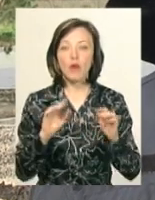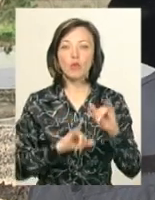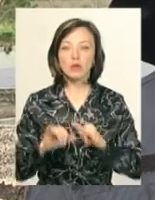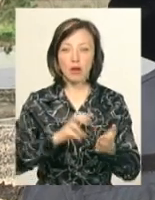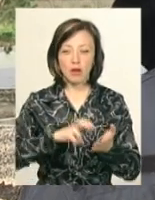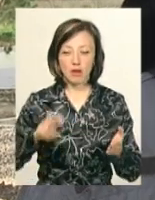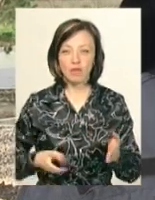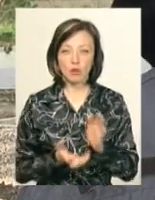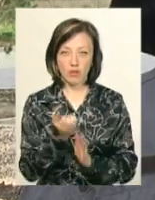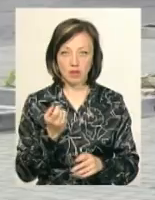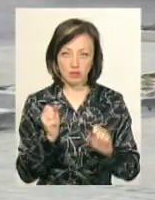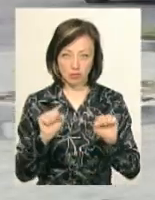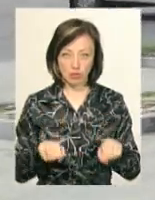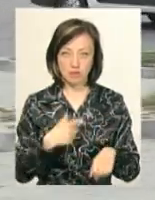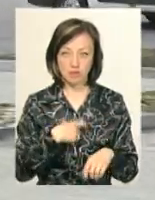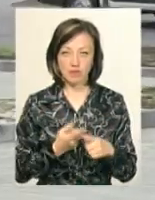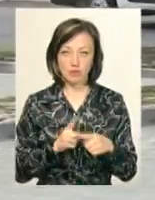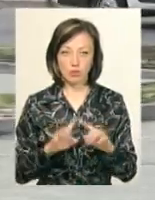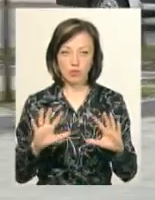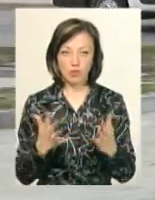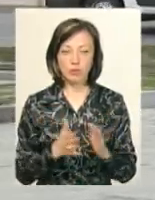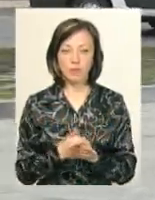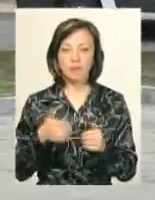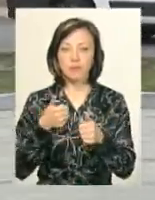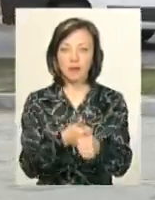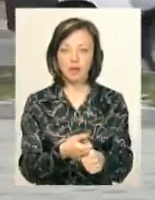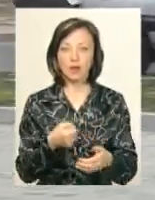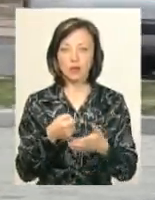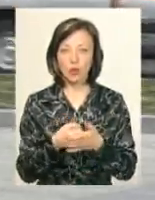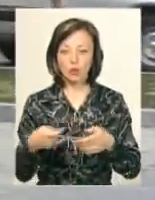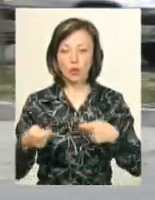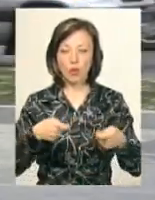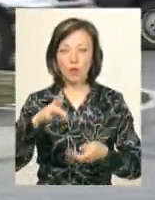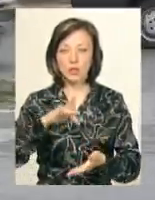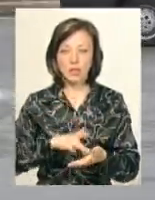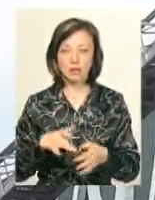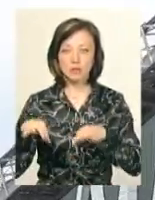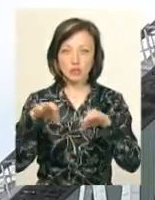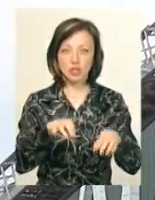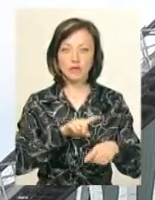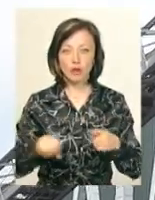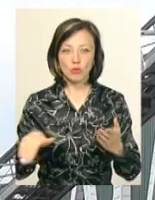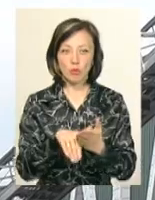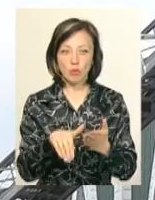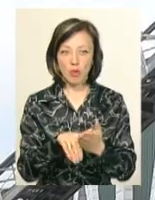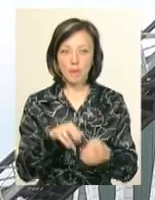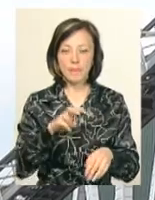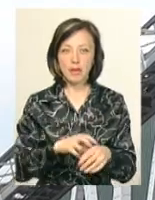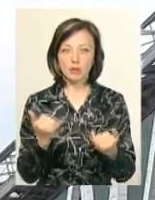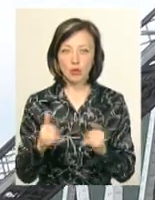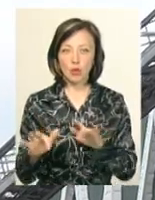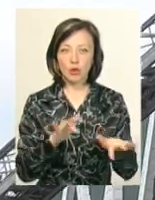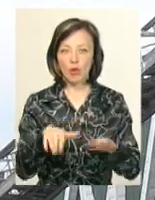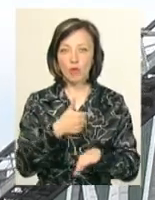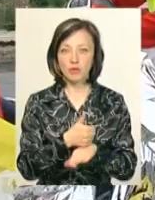як можна врятуватися в даному випадку. Услід за рятувальниками до торгово-розважального центру приїхали карети швидкої. Дії медиків сьогодні